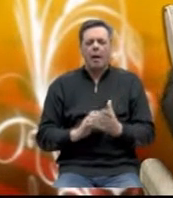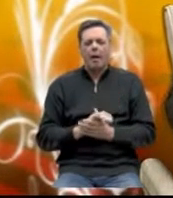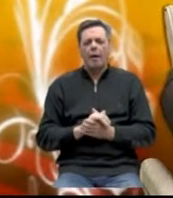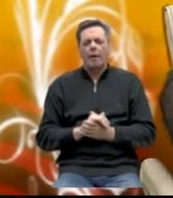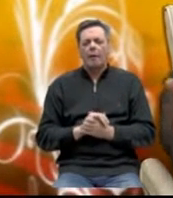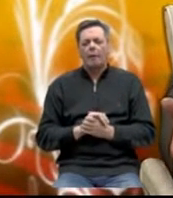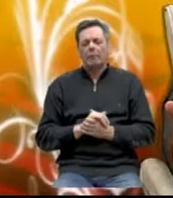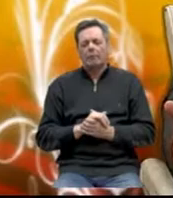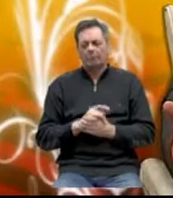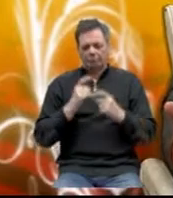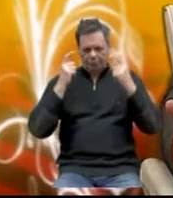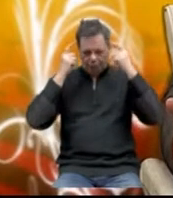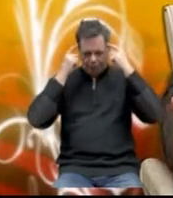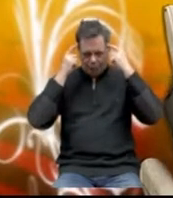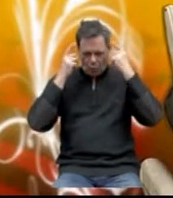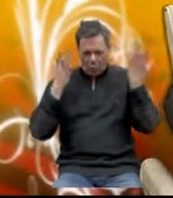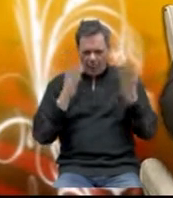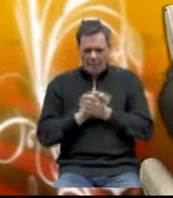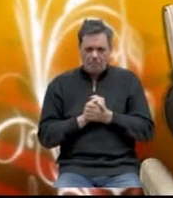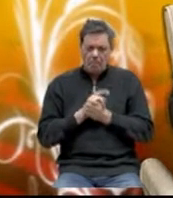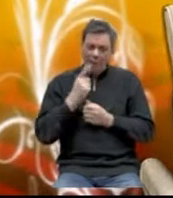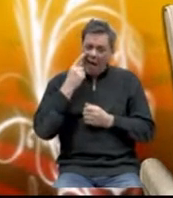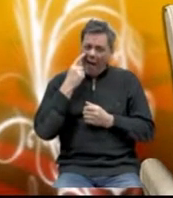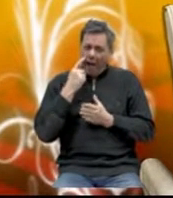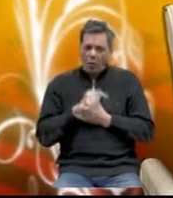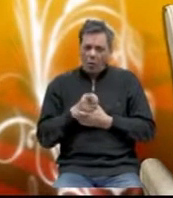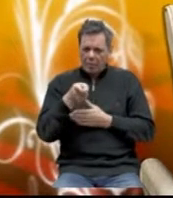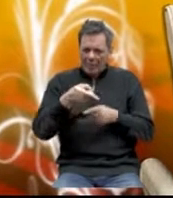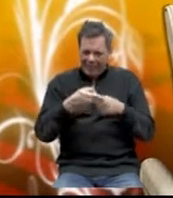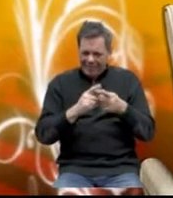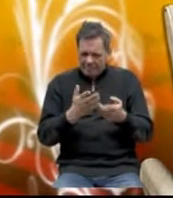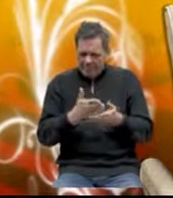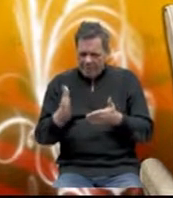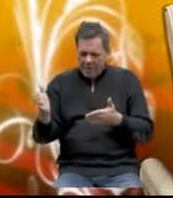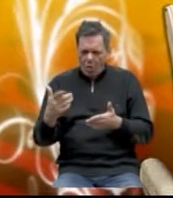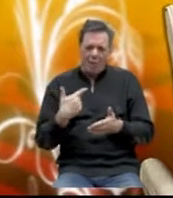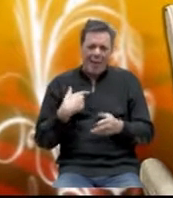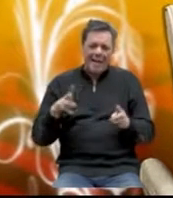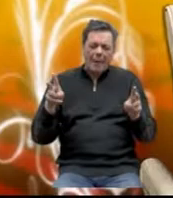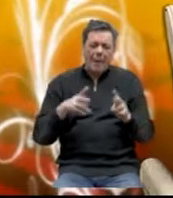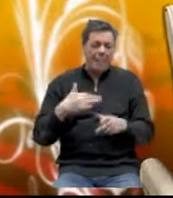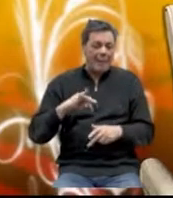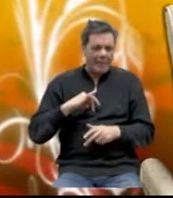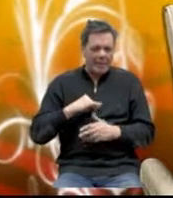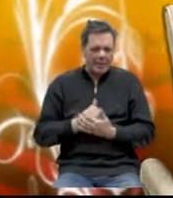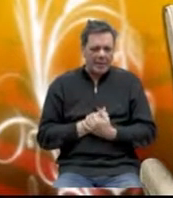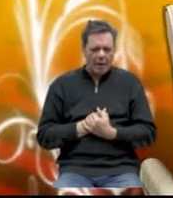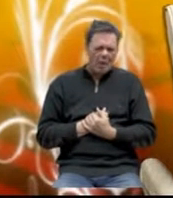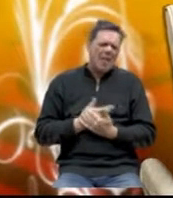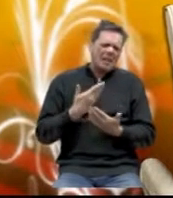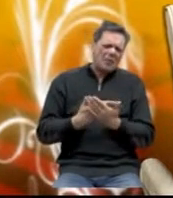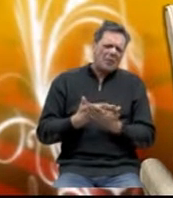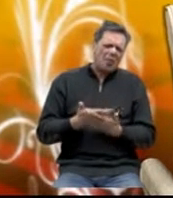i jedino od glave. I sad, ukoliko taj dio nas najmanje interesira, jer je